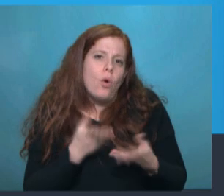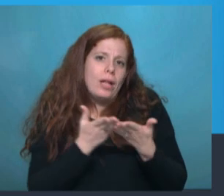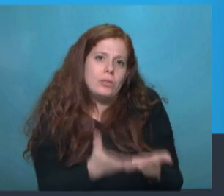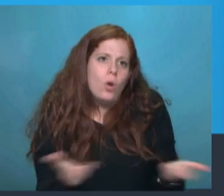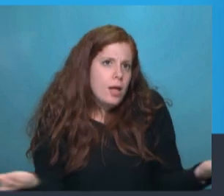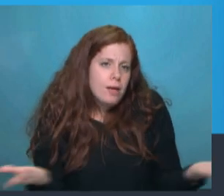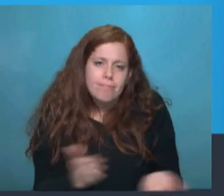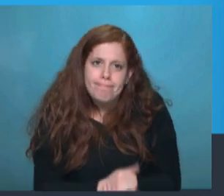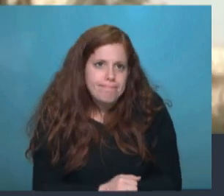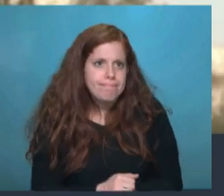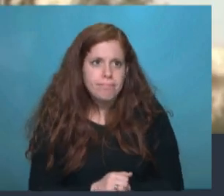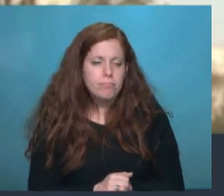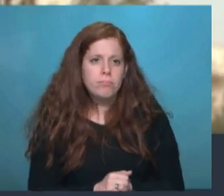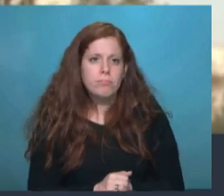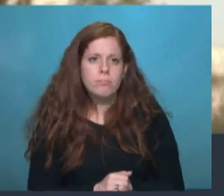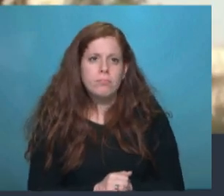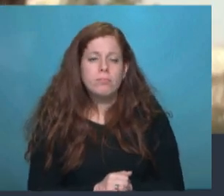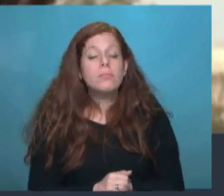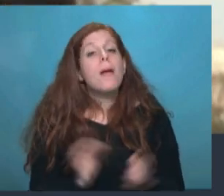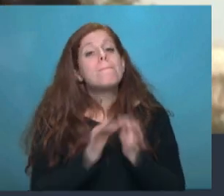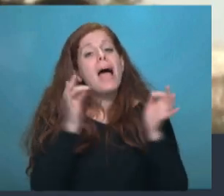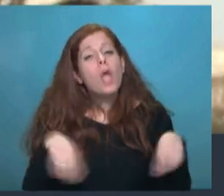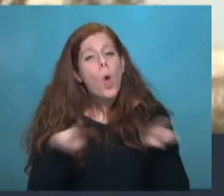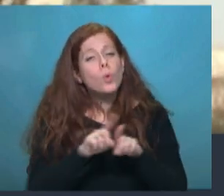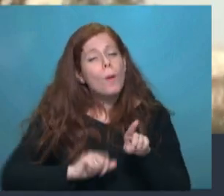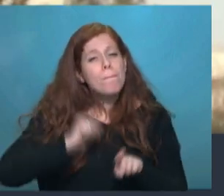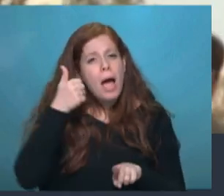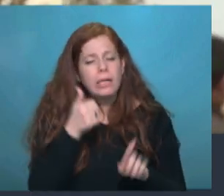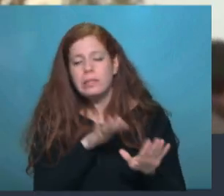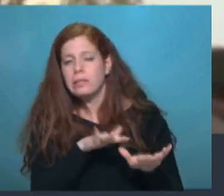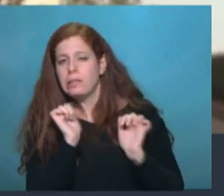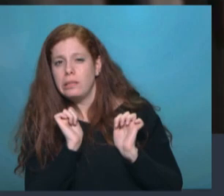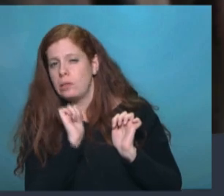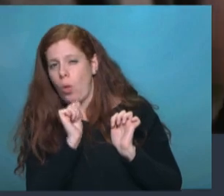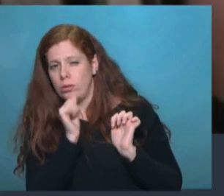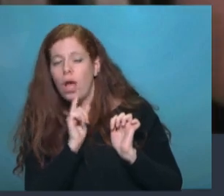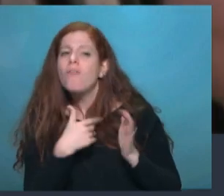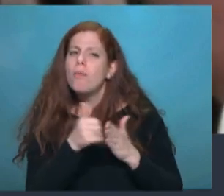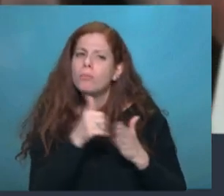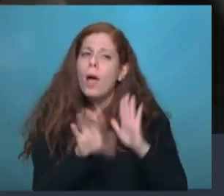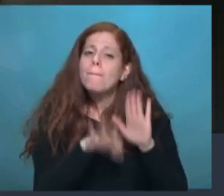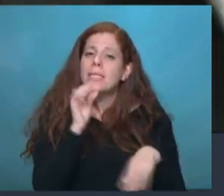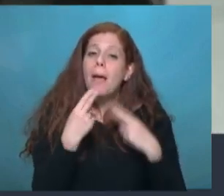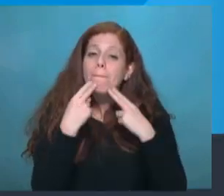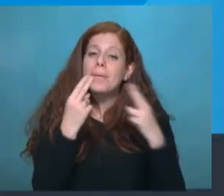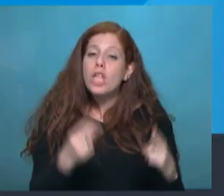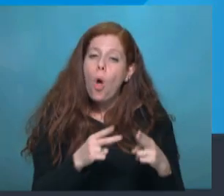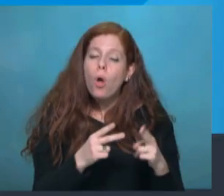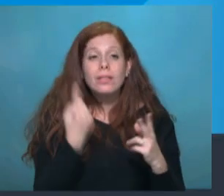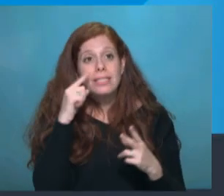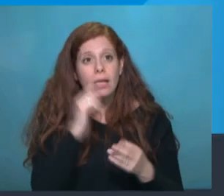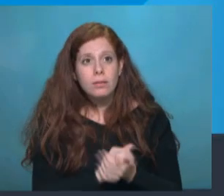يعني اخدمك بهتخله اوتو بخير نرتامي بكشتنو اخ بيمشخ مصا بيتارون يثيرتي شو